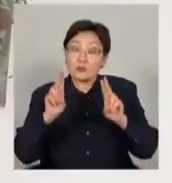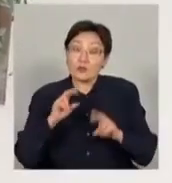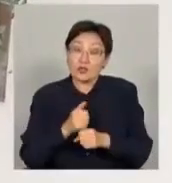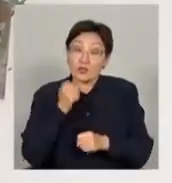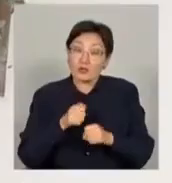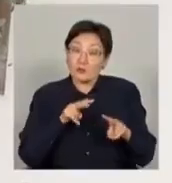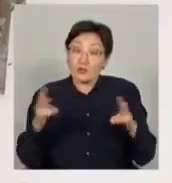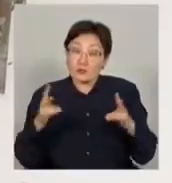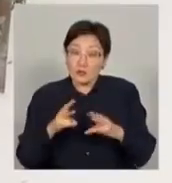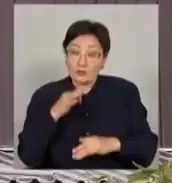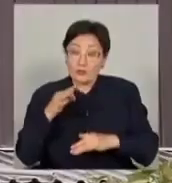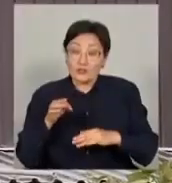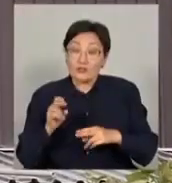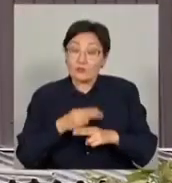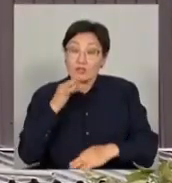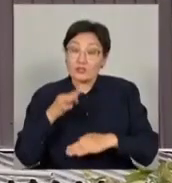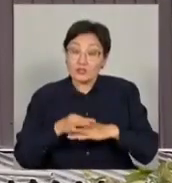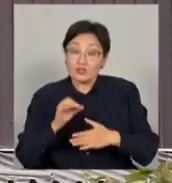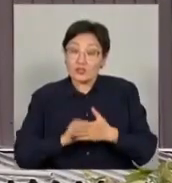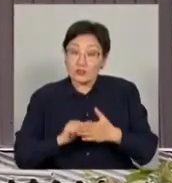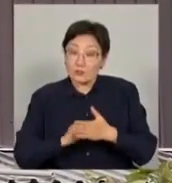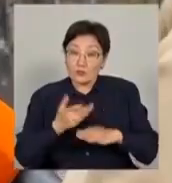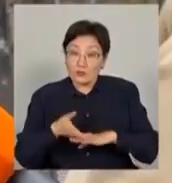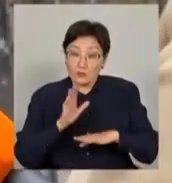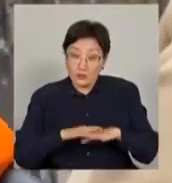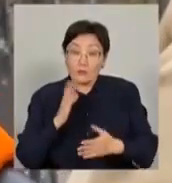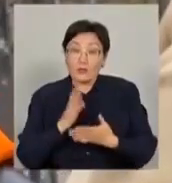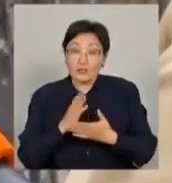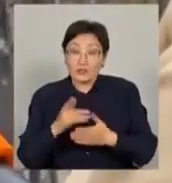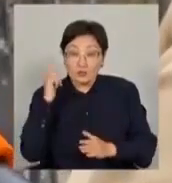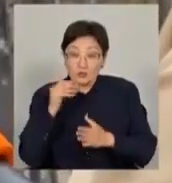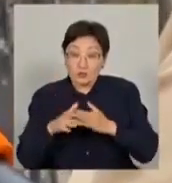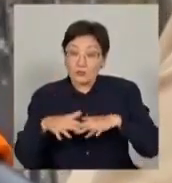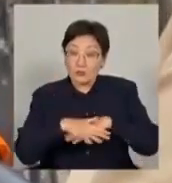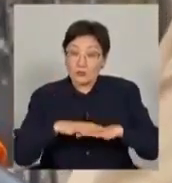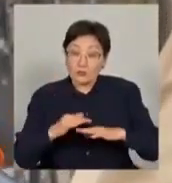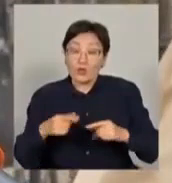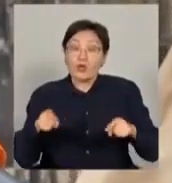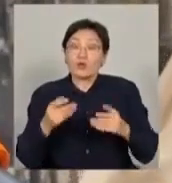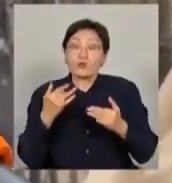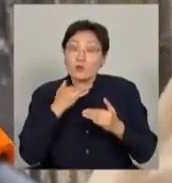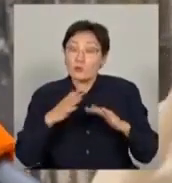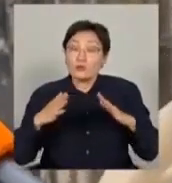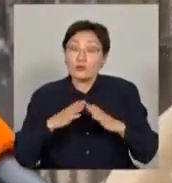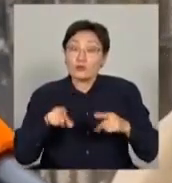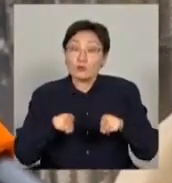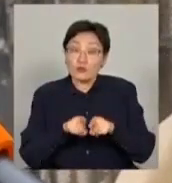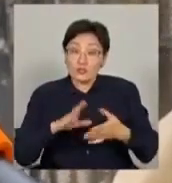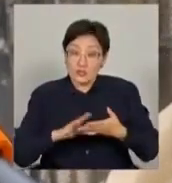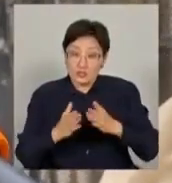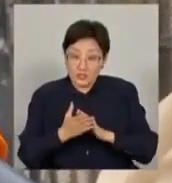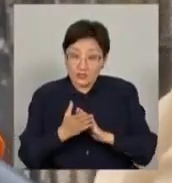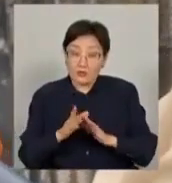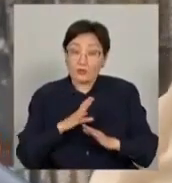керек дейді. Жауапсыздық салдарының ауыр болатынын түсінеді жұрт. Қанша үй осындай жағдайда болып жатыр. Бұл деген сеске